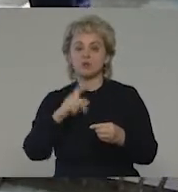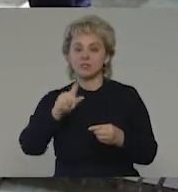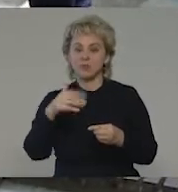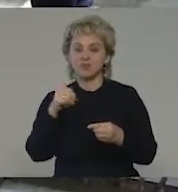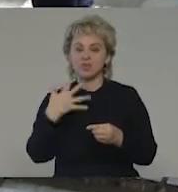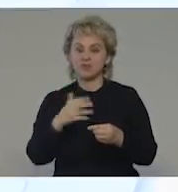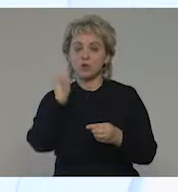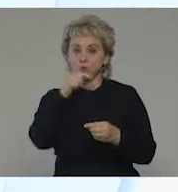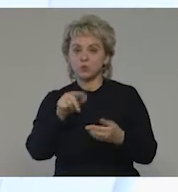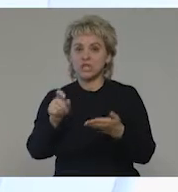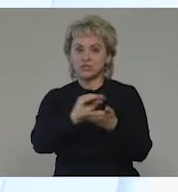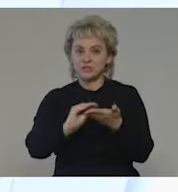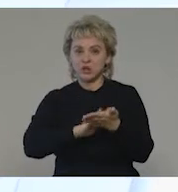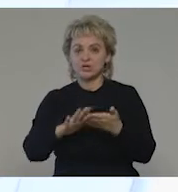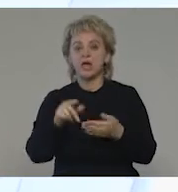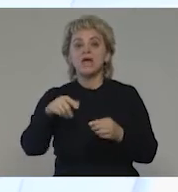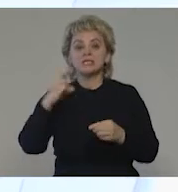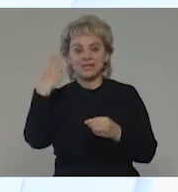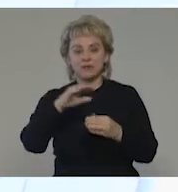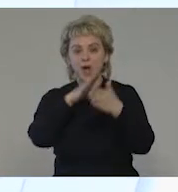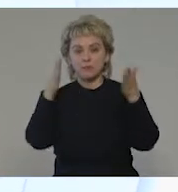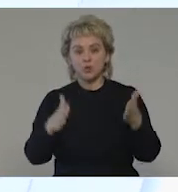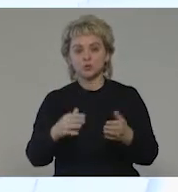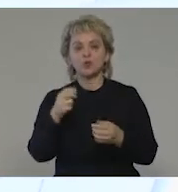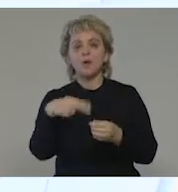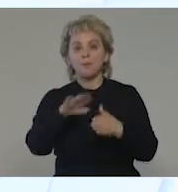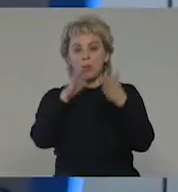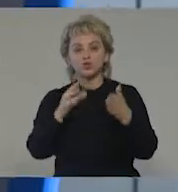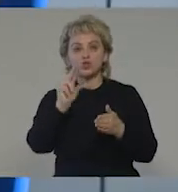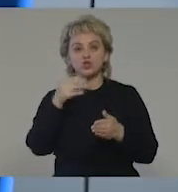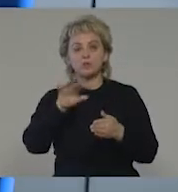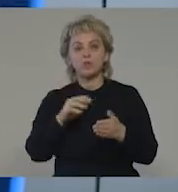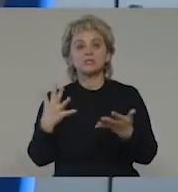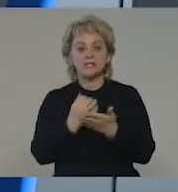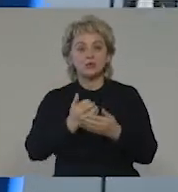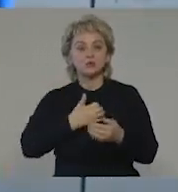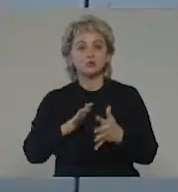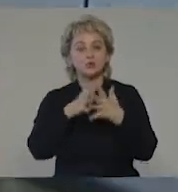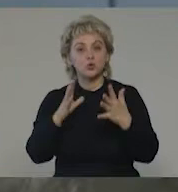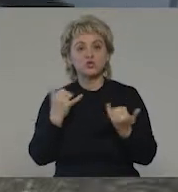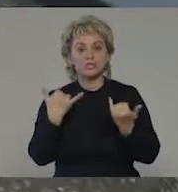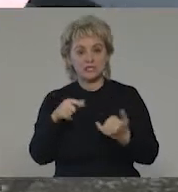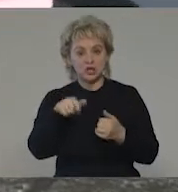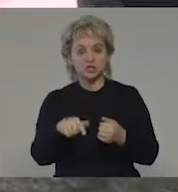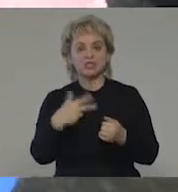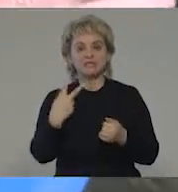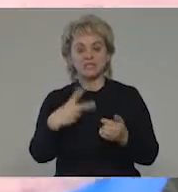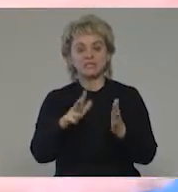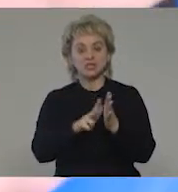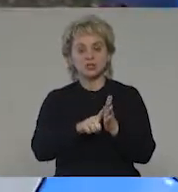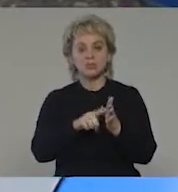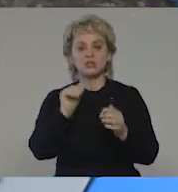2,5 года. Вырезает и шлифует детали на современном оборудовании, машине с ЧПУ. И готов заработать больше нынешних 27 тысяч